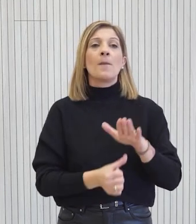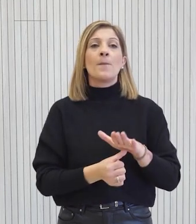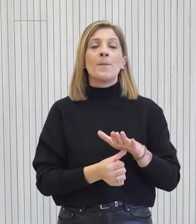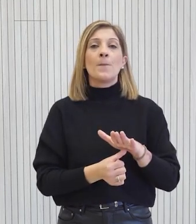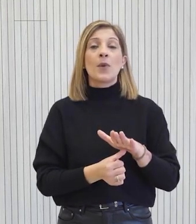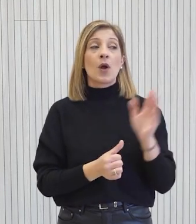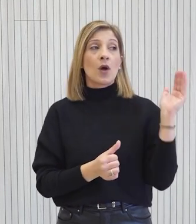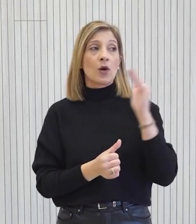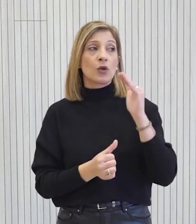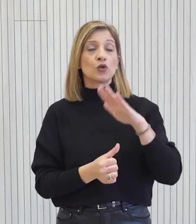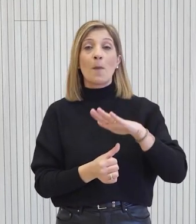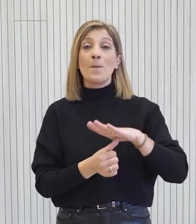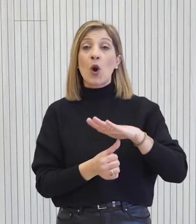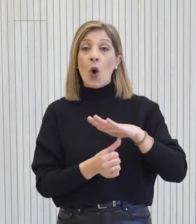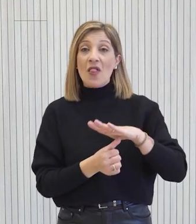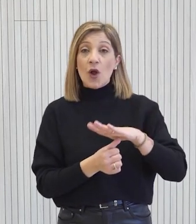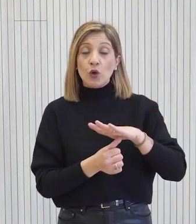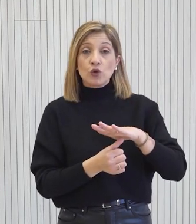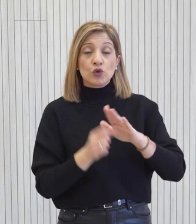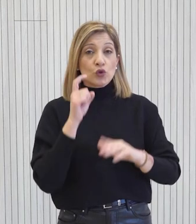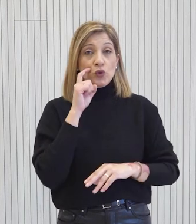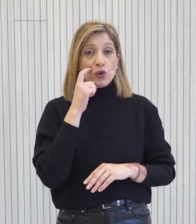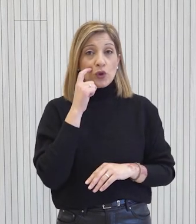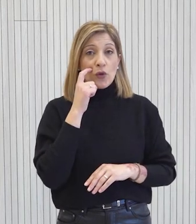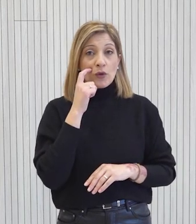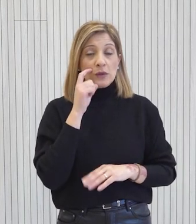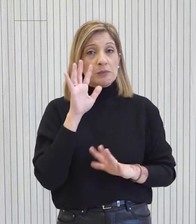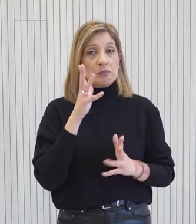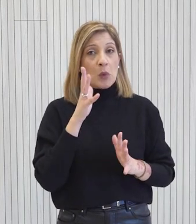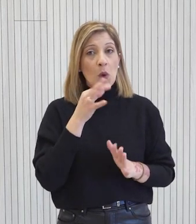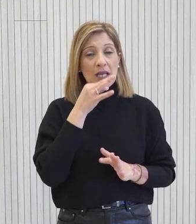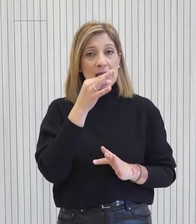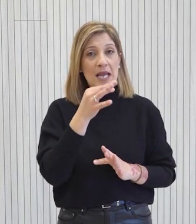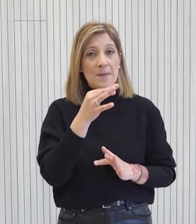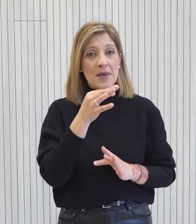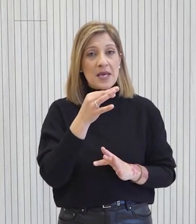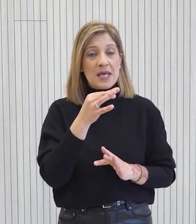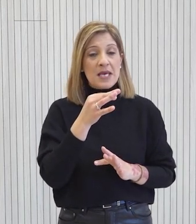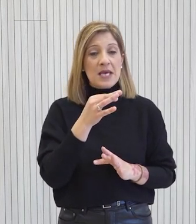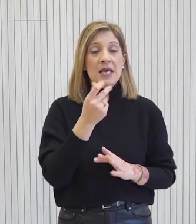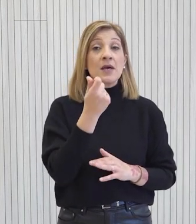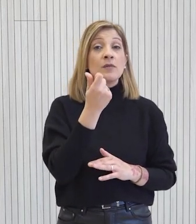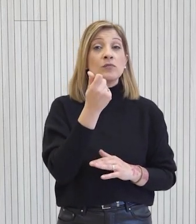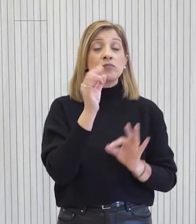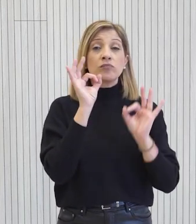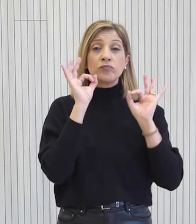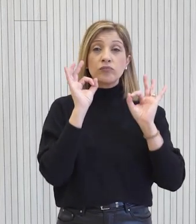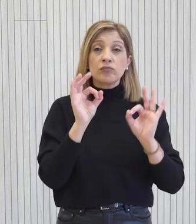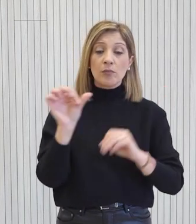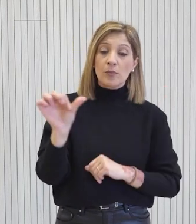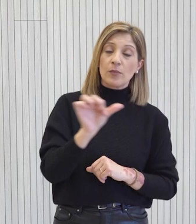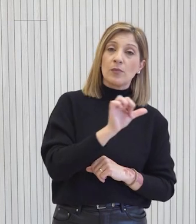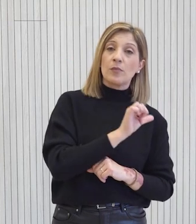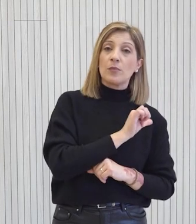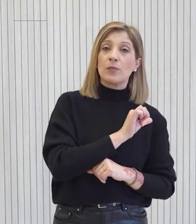Δημοκρατίας αναμένεται από τον Πρόεδρο της Δημοκρατίας να αμφισβητήσει το τελικό ποσό που πρέπει να επιστρέψει